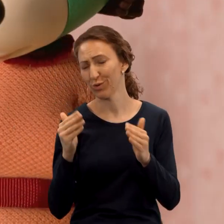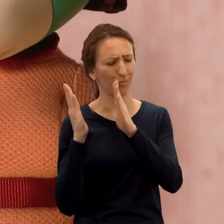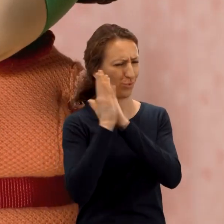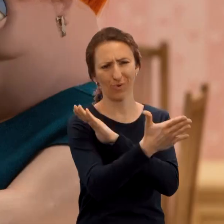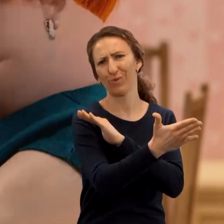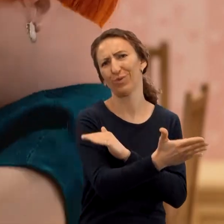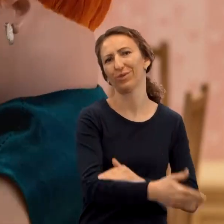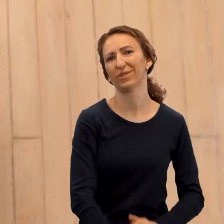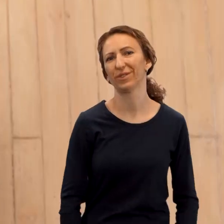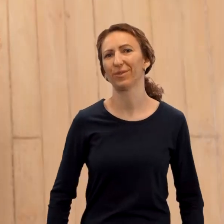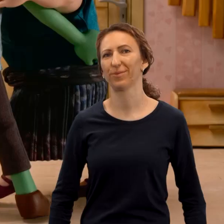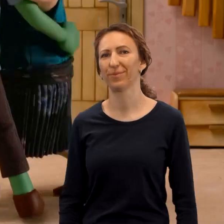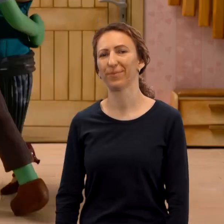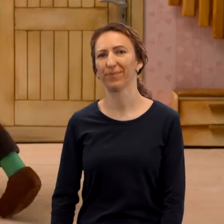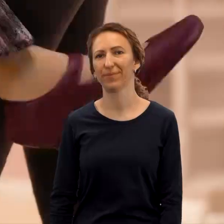Najzwyczajniej.